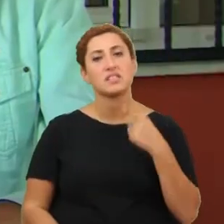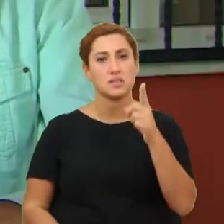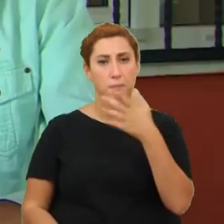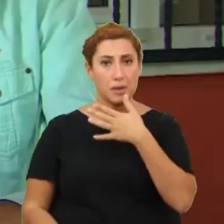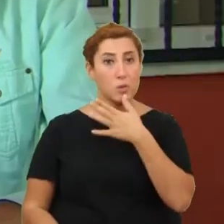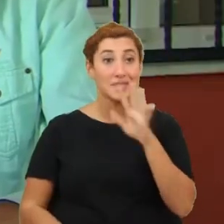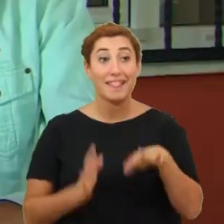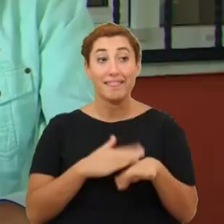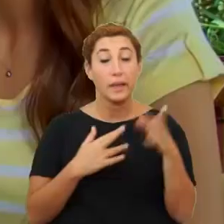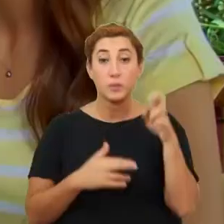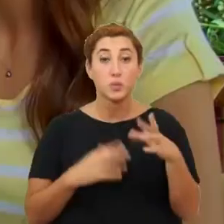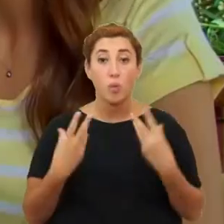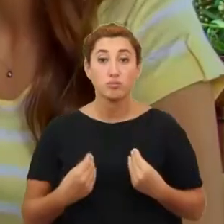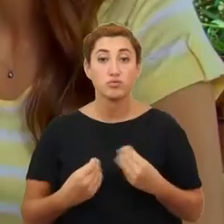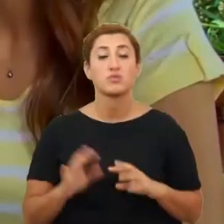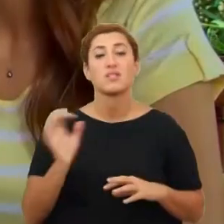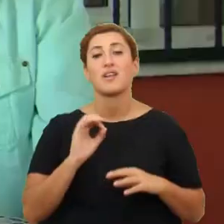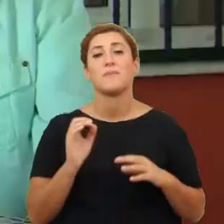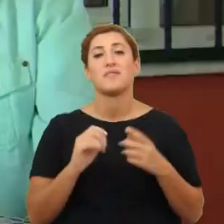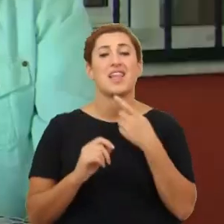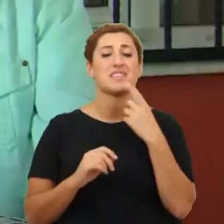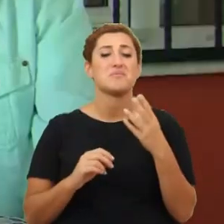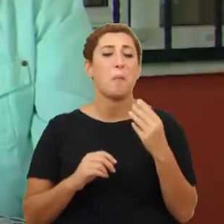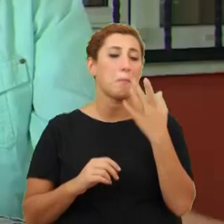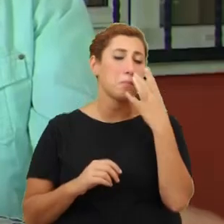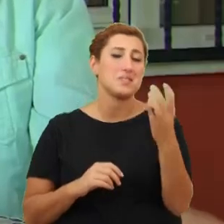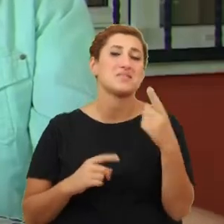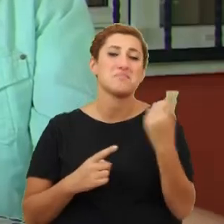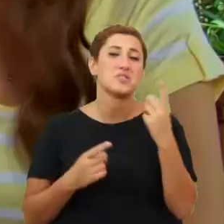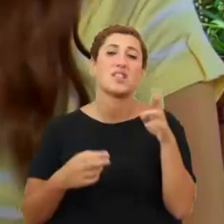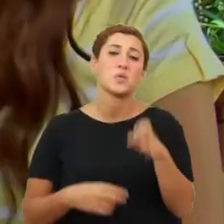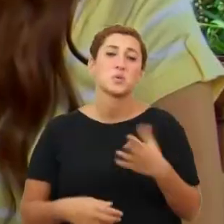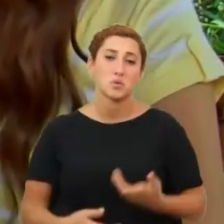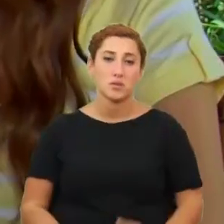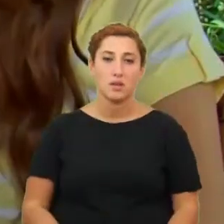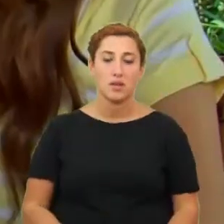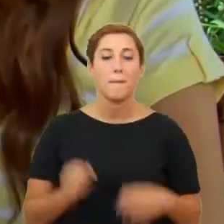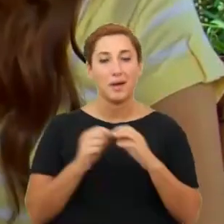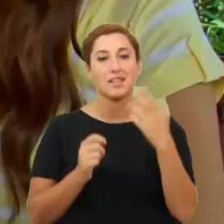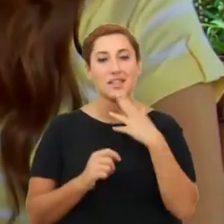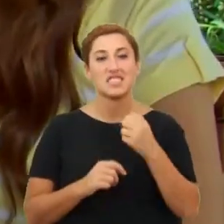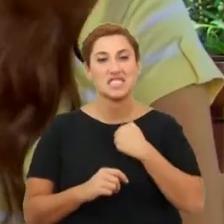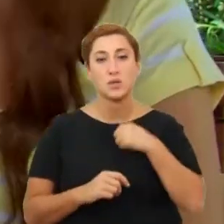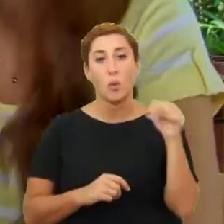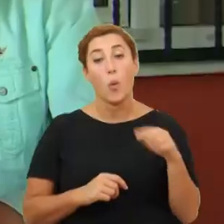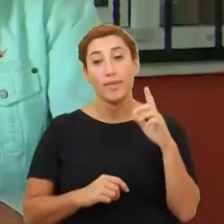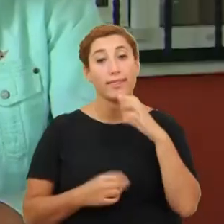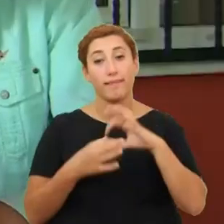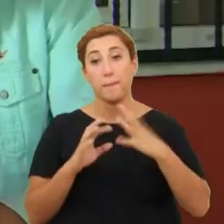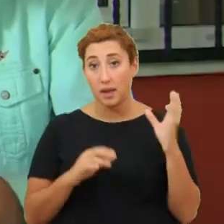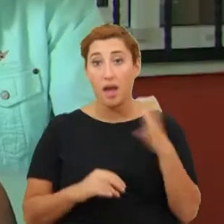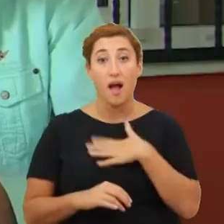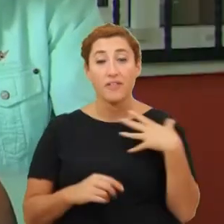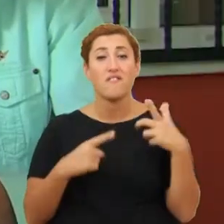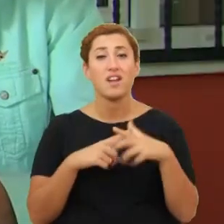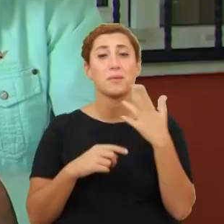sen biliyor musun hayatım niçin küsmüşler? Ya hayatım eften püften bir sebep yüzünden küsmüşlerdir işte. Ya Badire teyzenin canı da buna sıkkın demek ki. Ya,